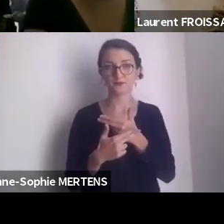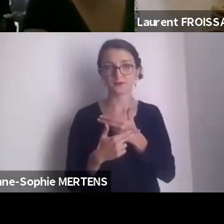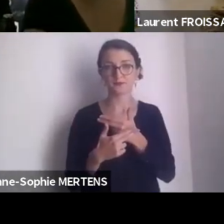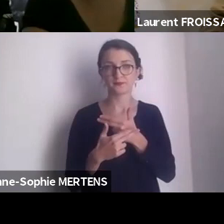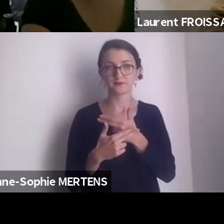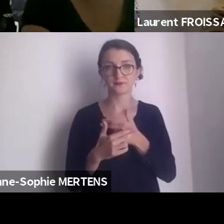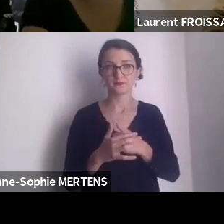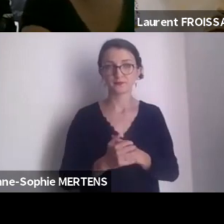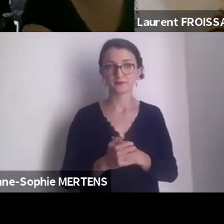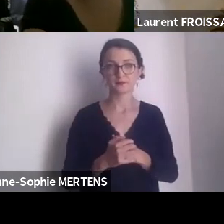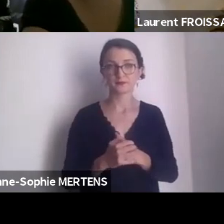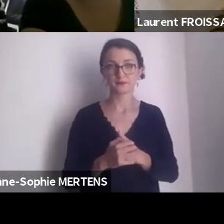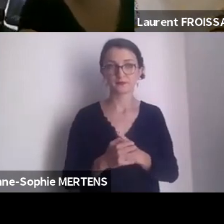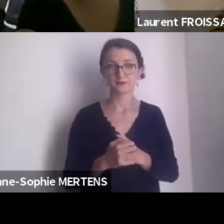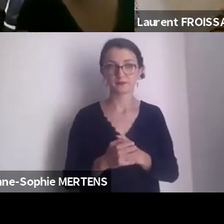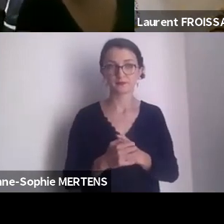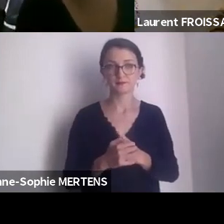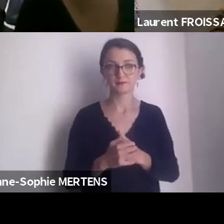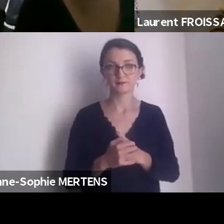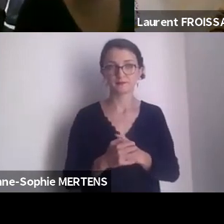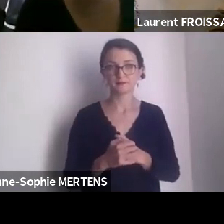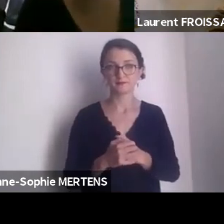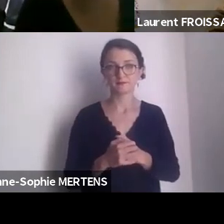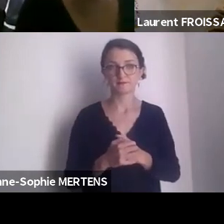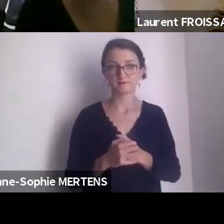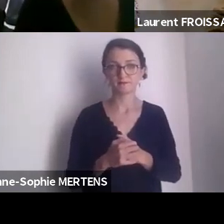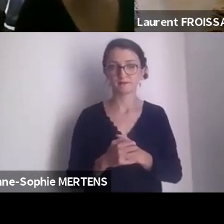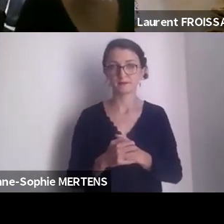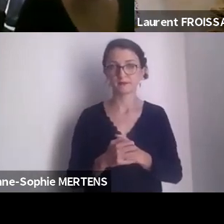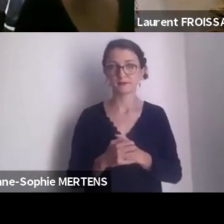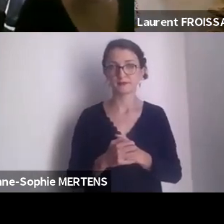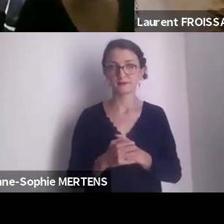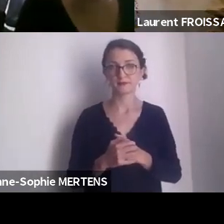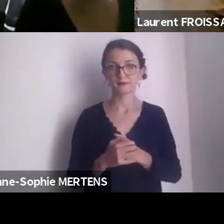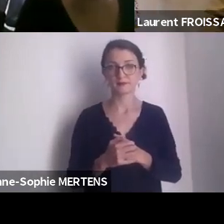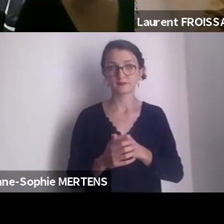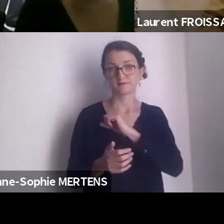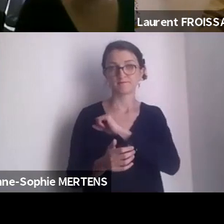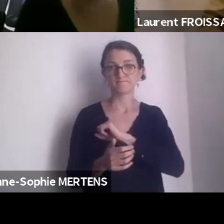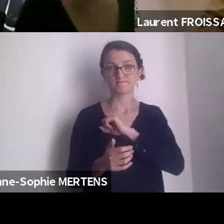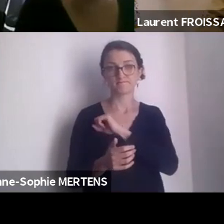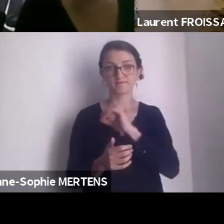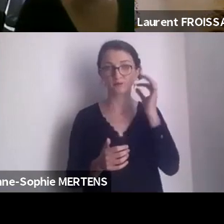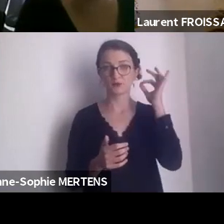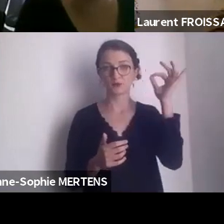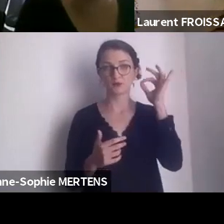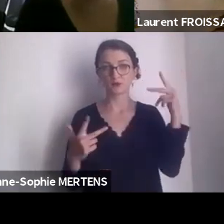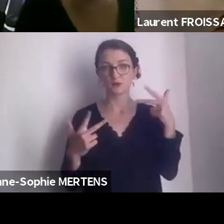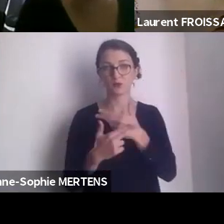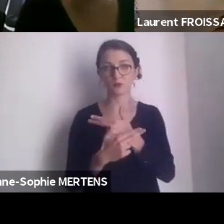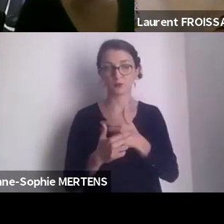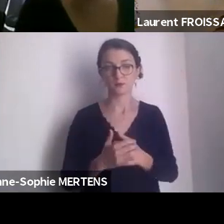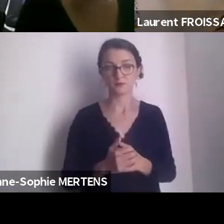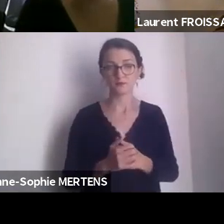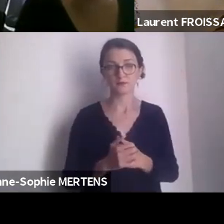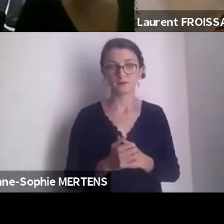commandes, etc., quand on voit sa trésorerie qui est en train de fondre, quand on a dû faire des emprunts et qu'on va devoir les rembourser, etc., c'est source de beaucoup de